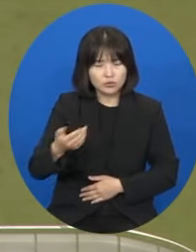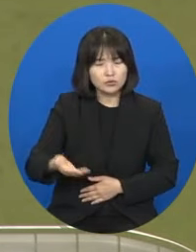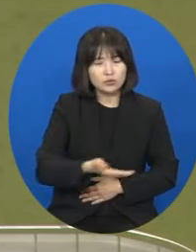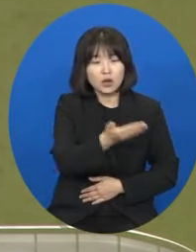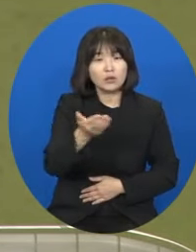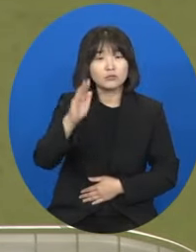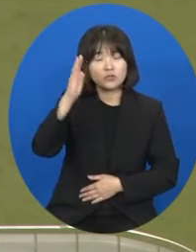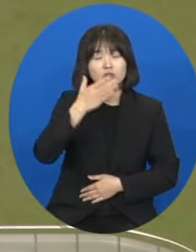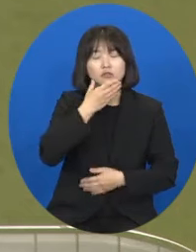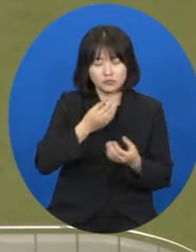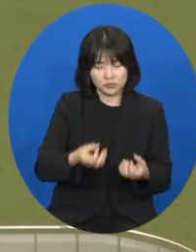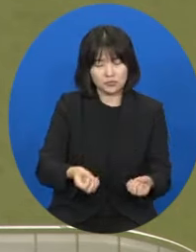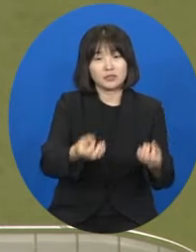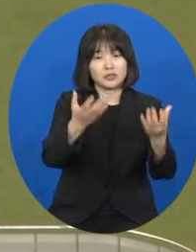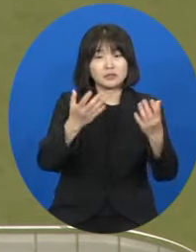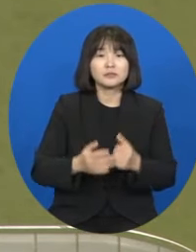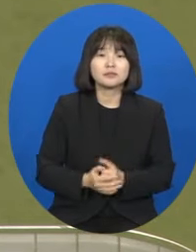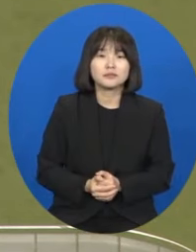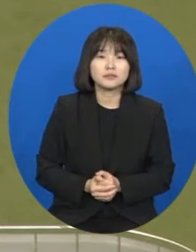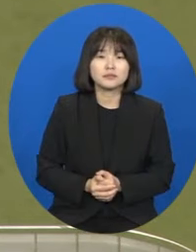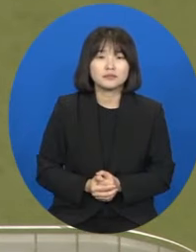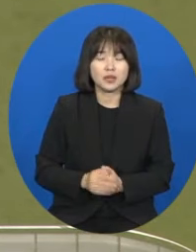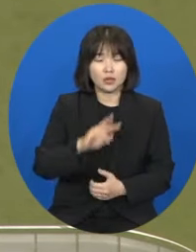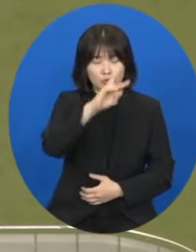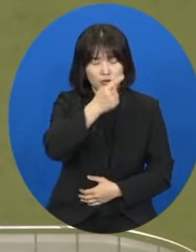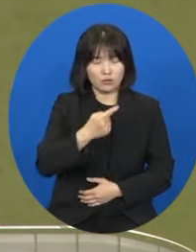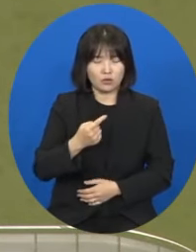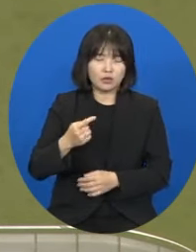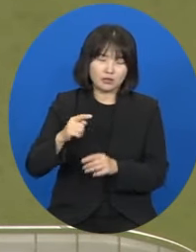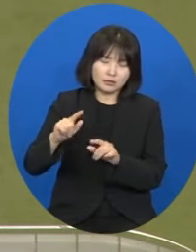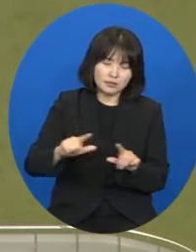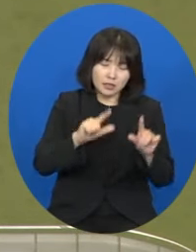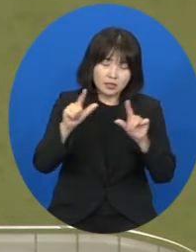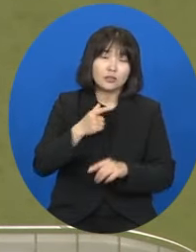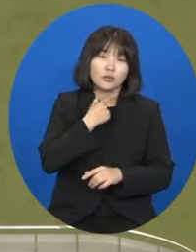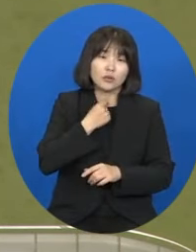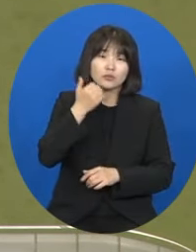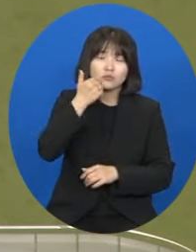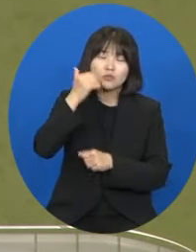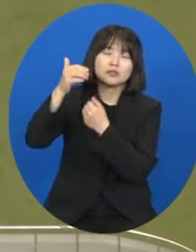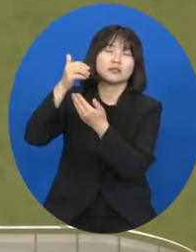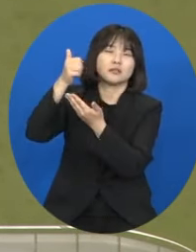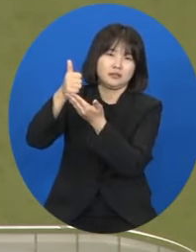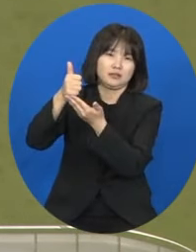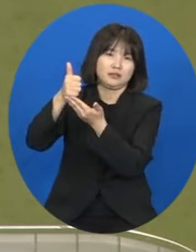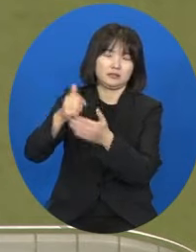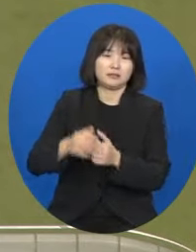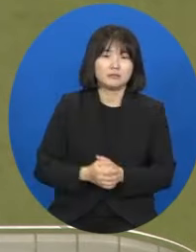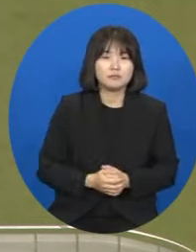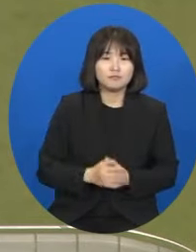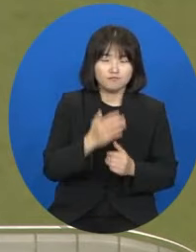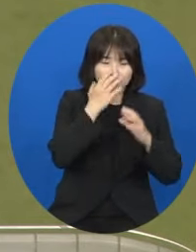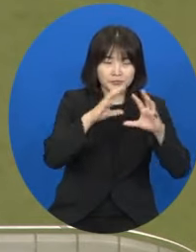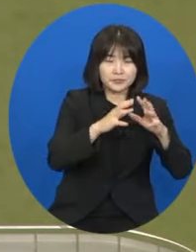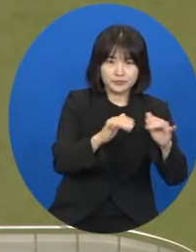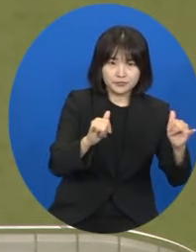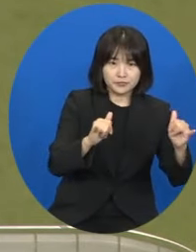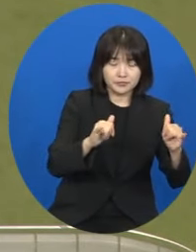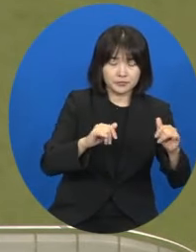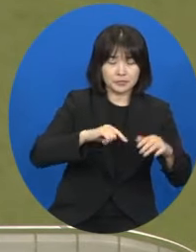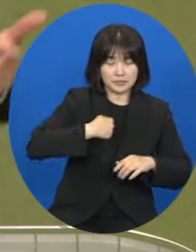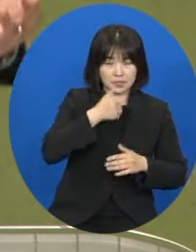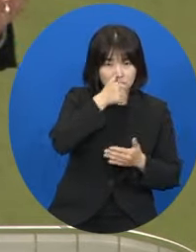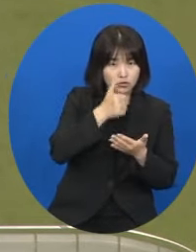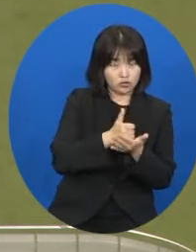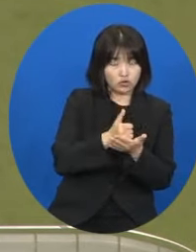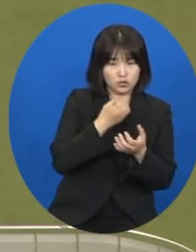되시기를 축복합니다. 돌아와서 살기를 원하시는 거예요. 그래서 이 백성들이 이제 자신의 죄를 고백하고